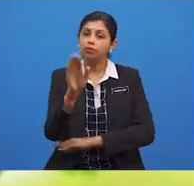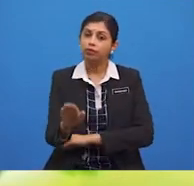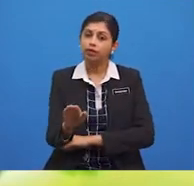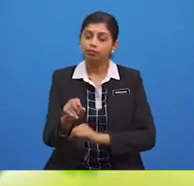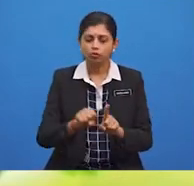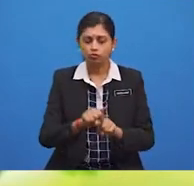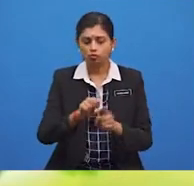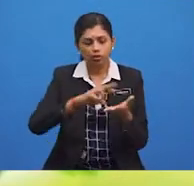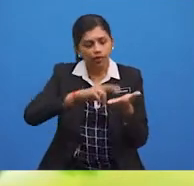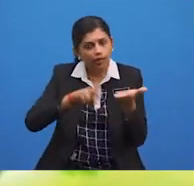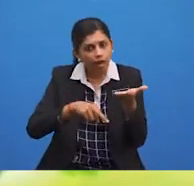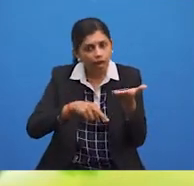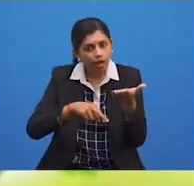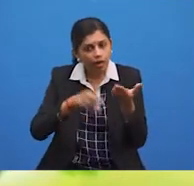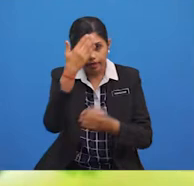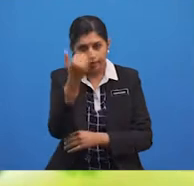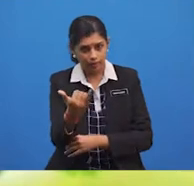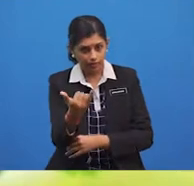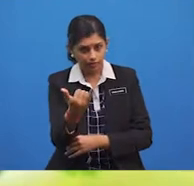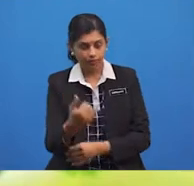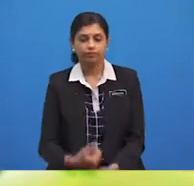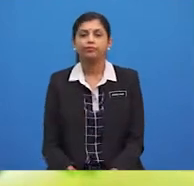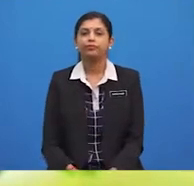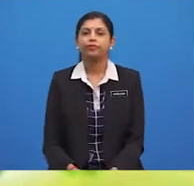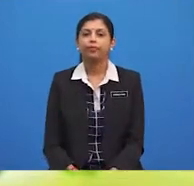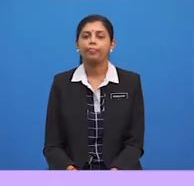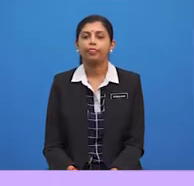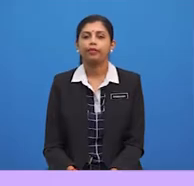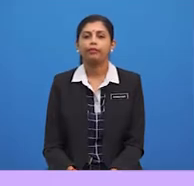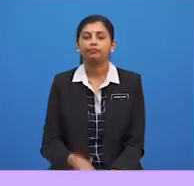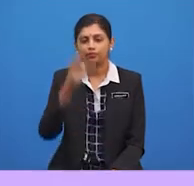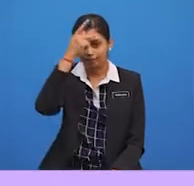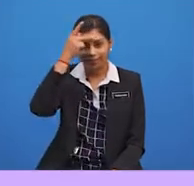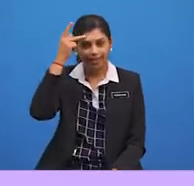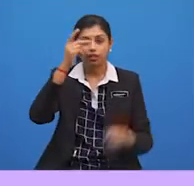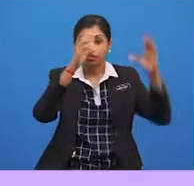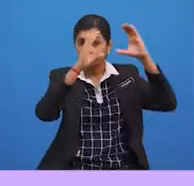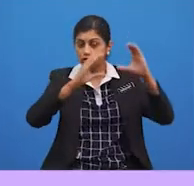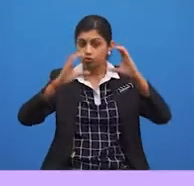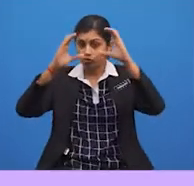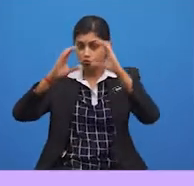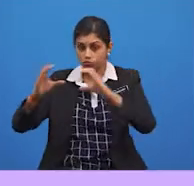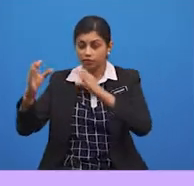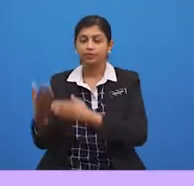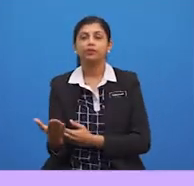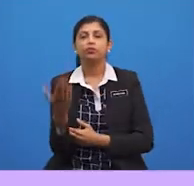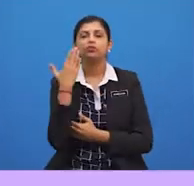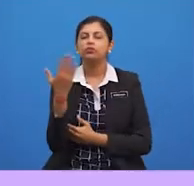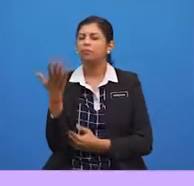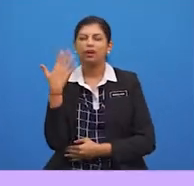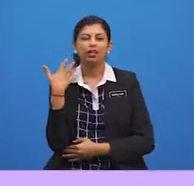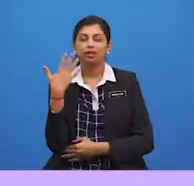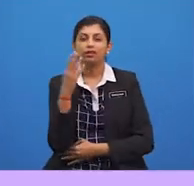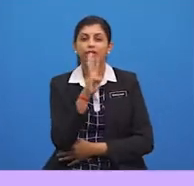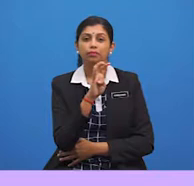adalah rendah? Ini adalah kerana cuaca pada waktu siang panas